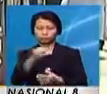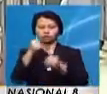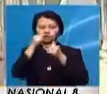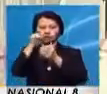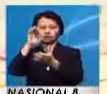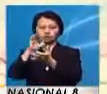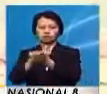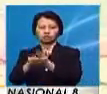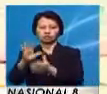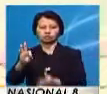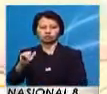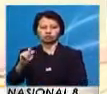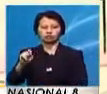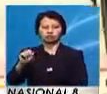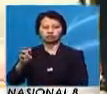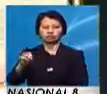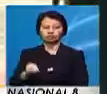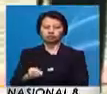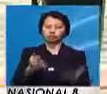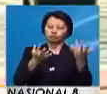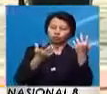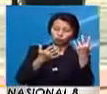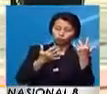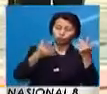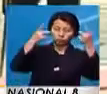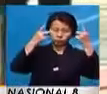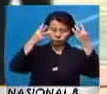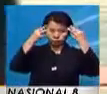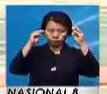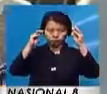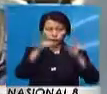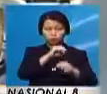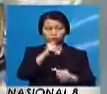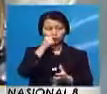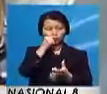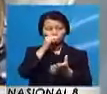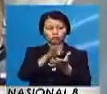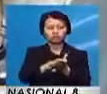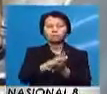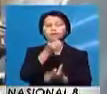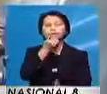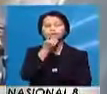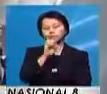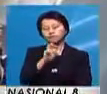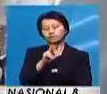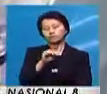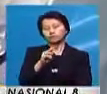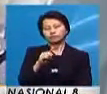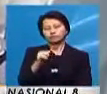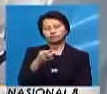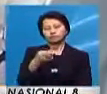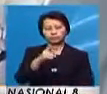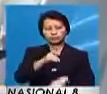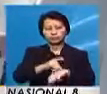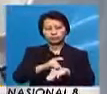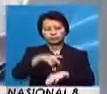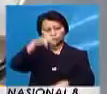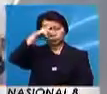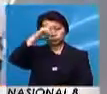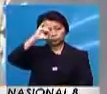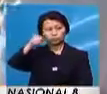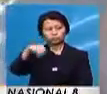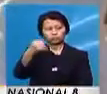isteri Fatimah Ibrahim disambut Perdana Menteri Datuk Seri Najib Tun Razak dan isteri Datin Seri Rosmah Mansor di dataran Perdana